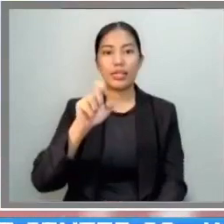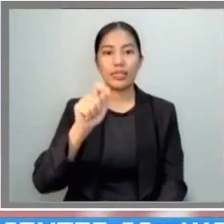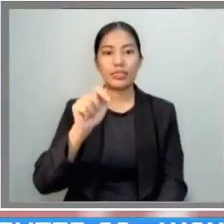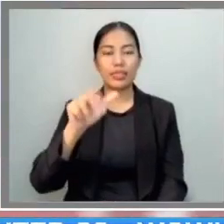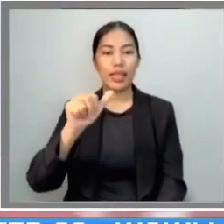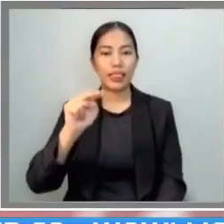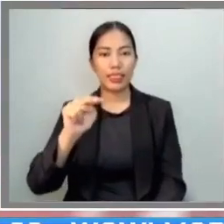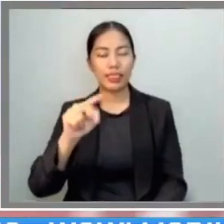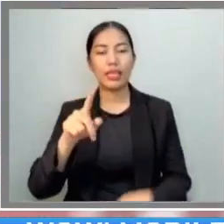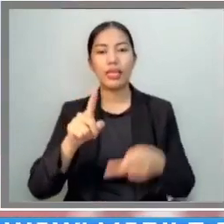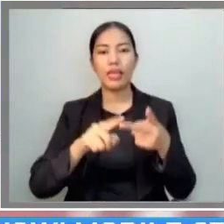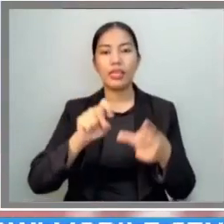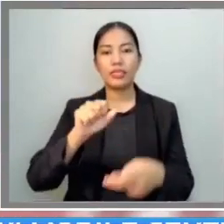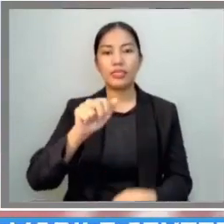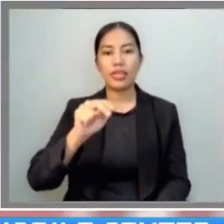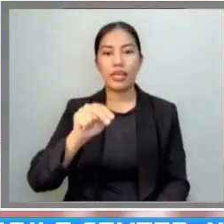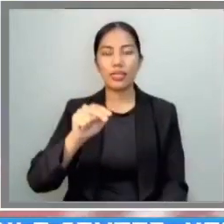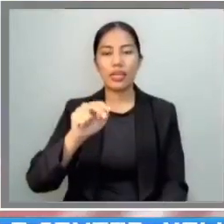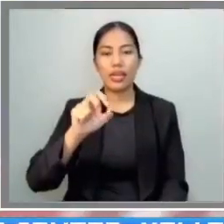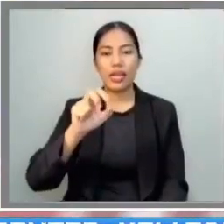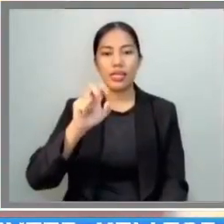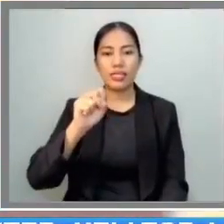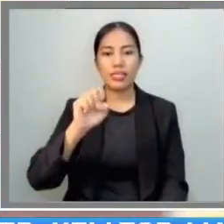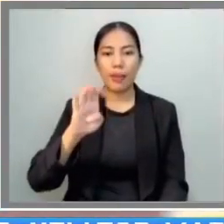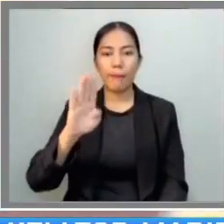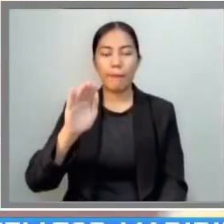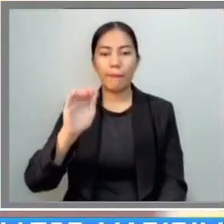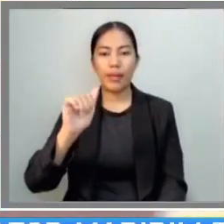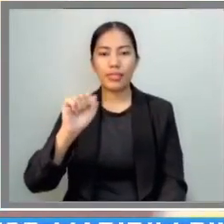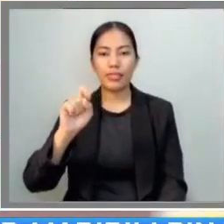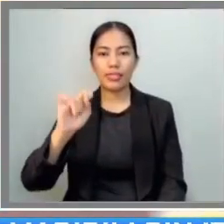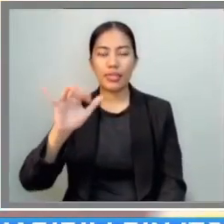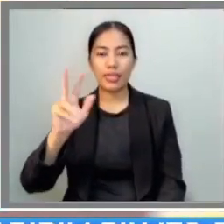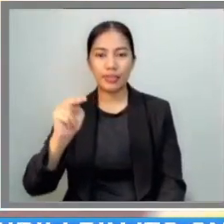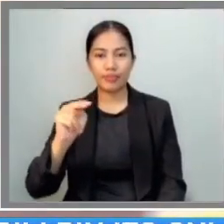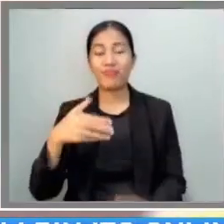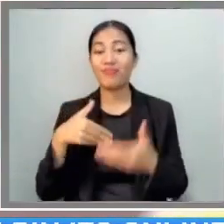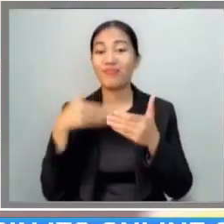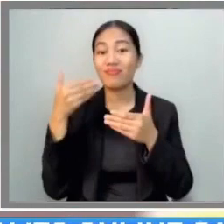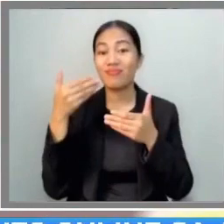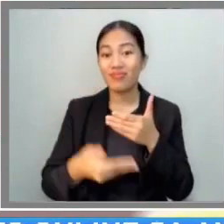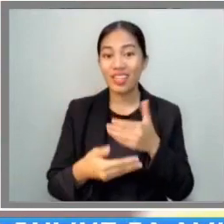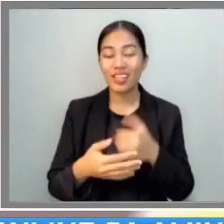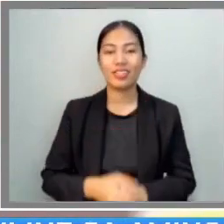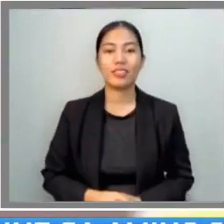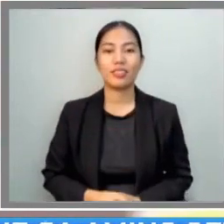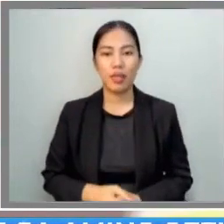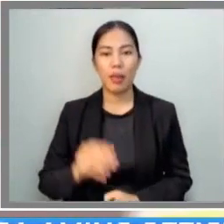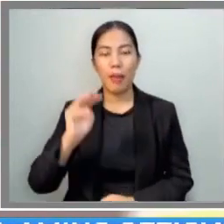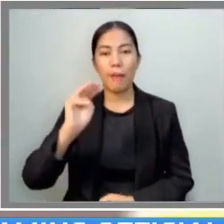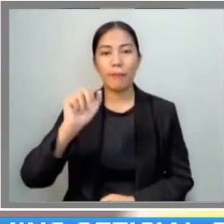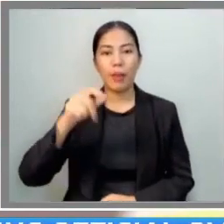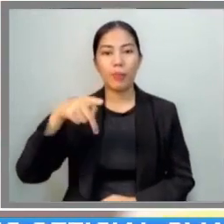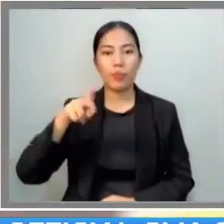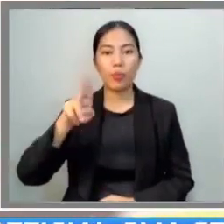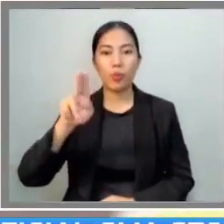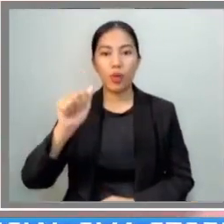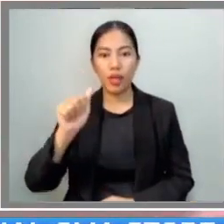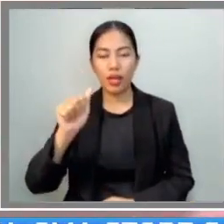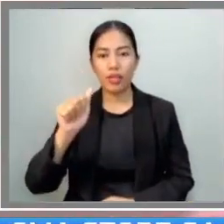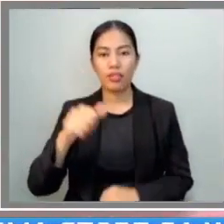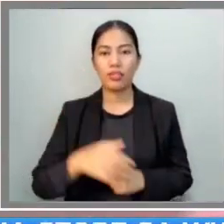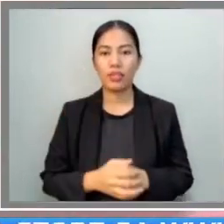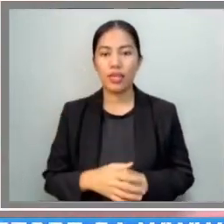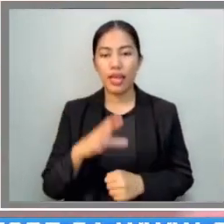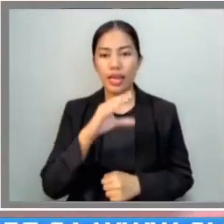sa Game 1. Tapos EAC Generals at Mapua Cardinals naman sa Game 2. Mapapanood yan live dito sa